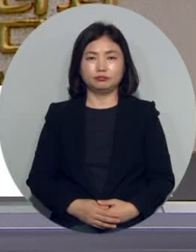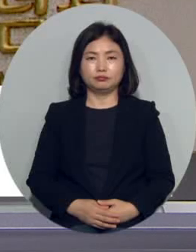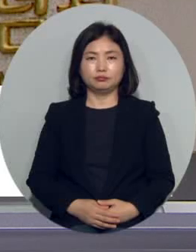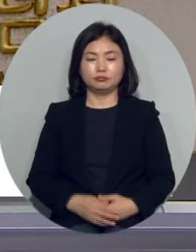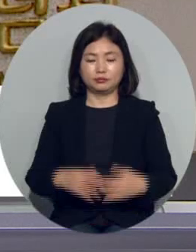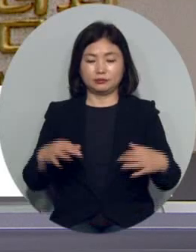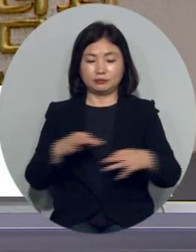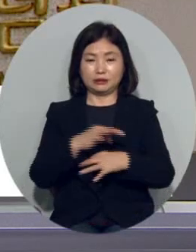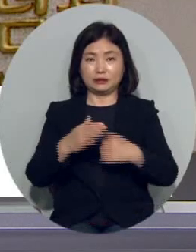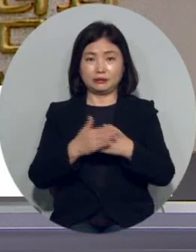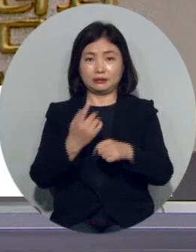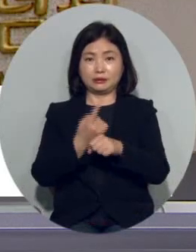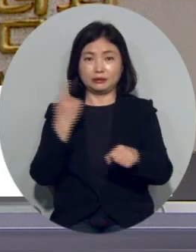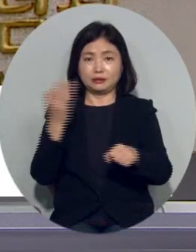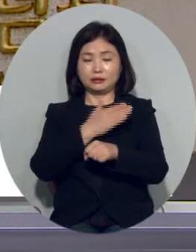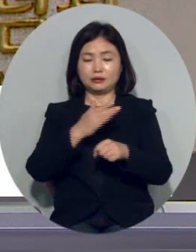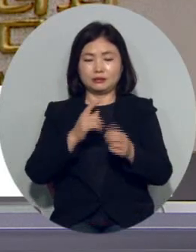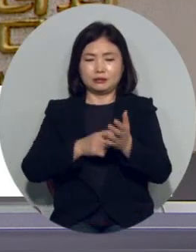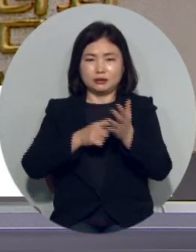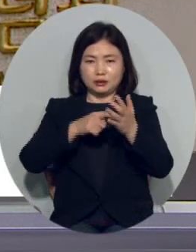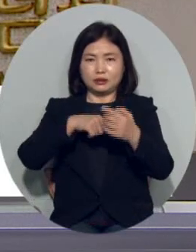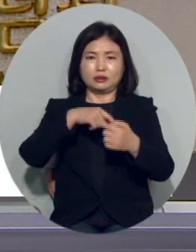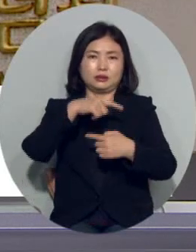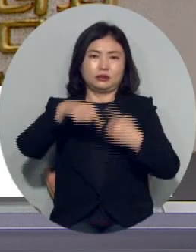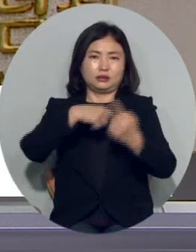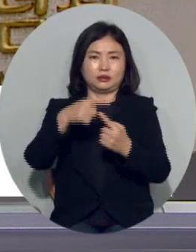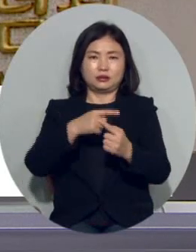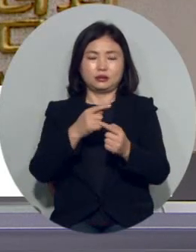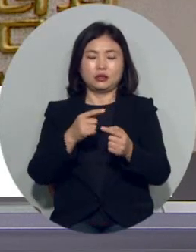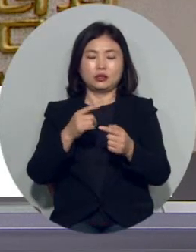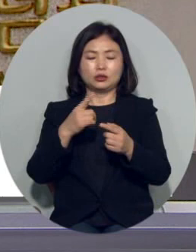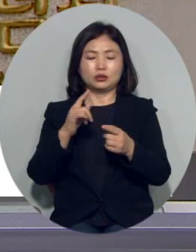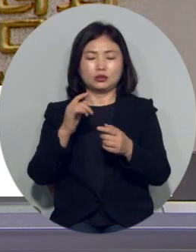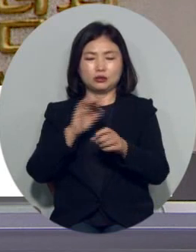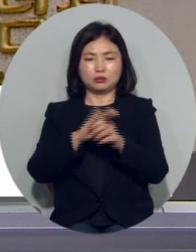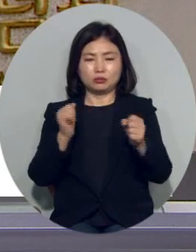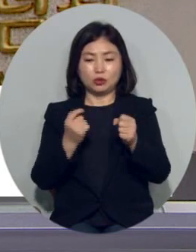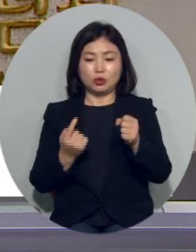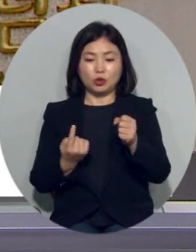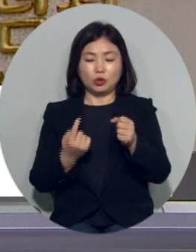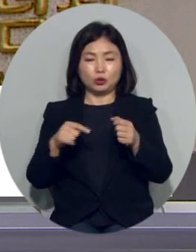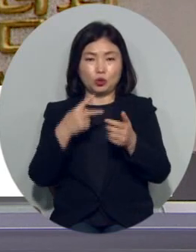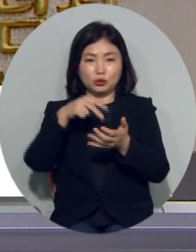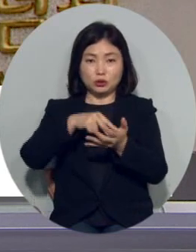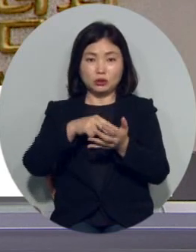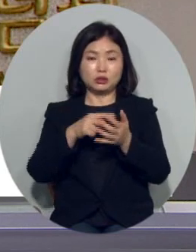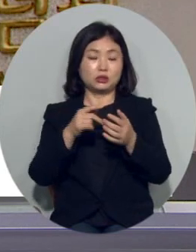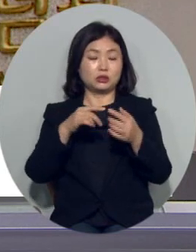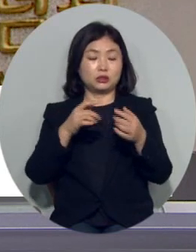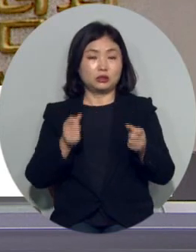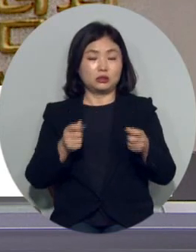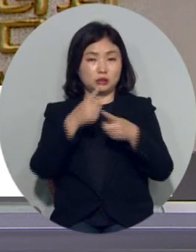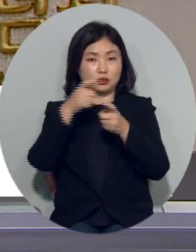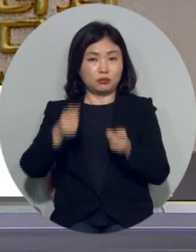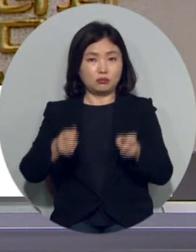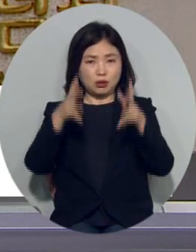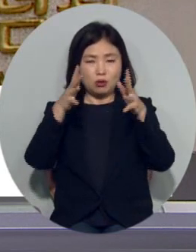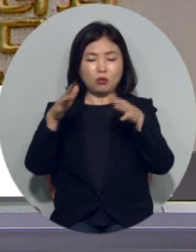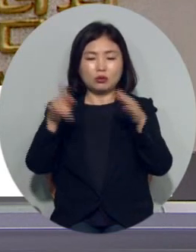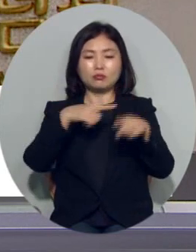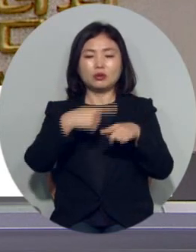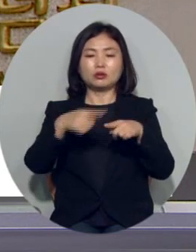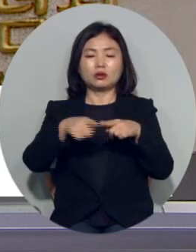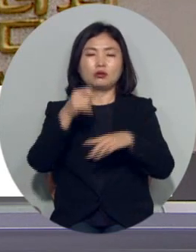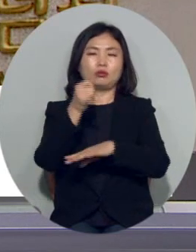내부 비리로 지난해부터 비상 경영 체제로 운영됐던 경북 독립운동 기념관이 올해 경영 평가에서도 꼴찌를